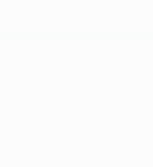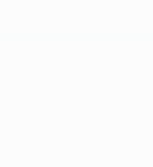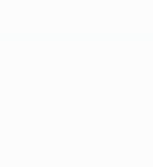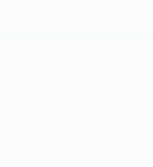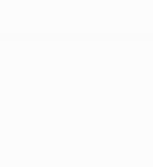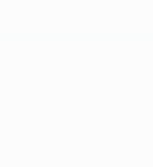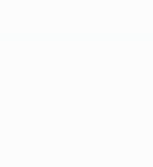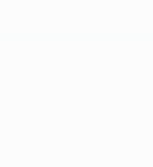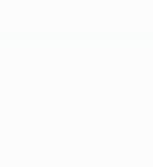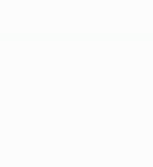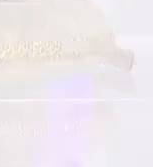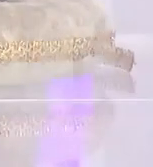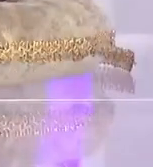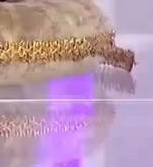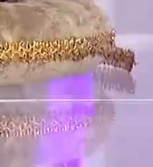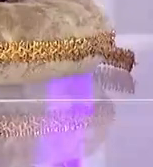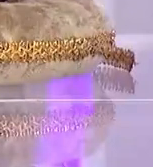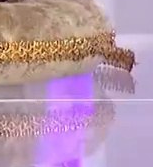TV KPM.